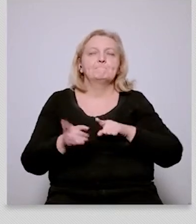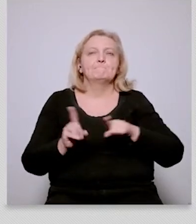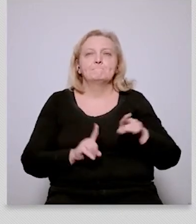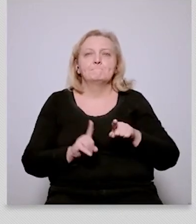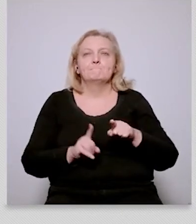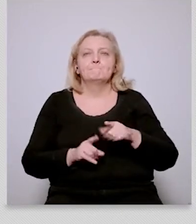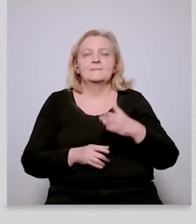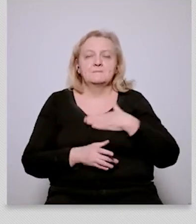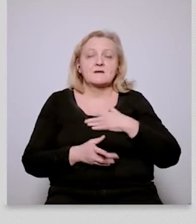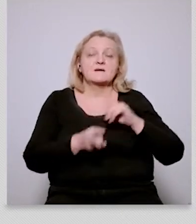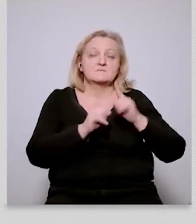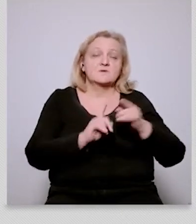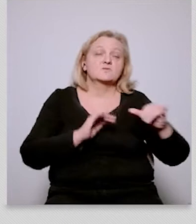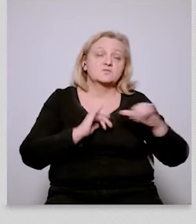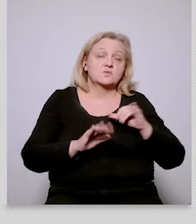zmianę rządu